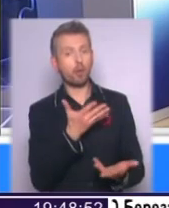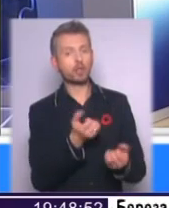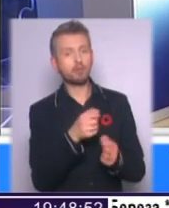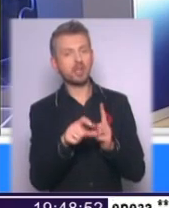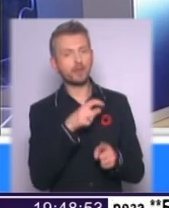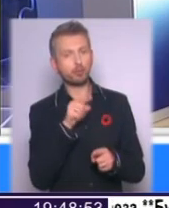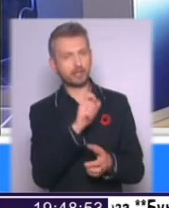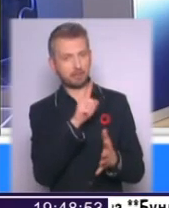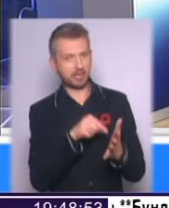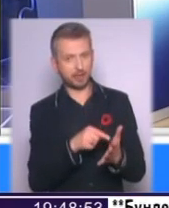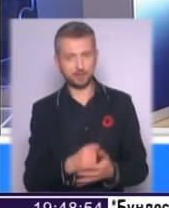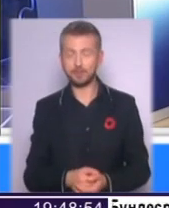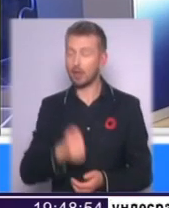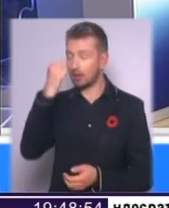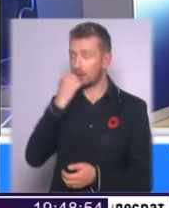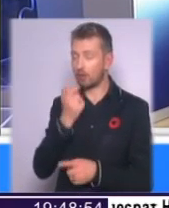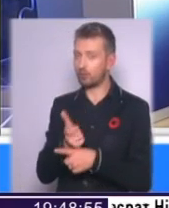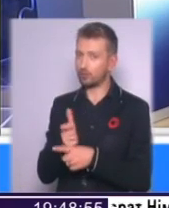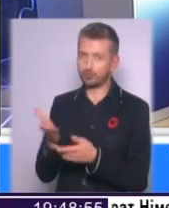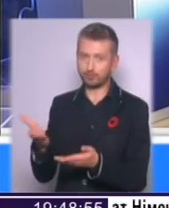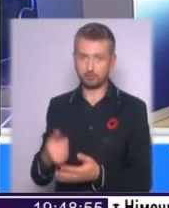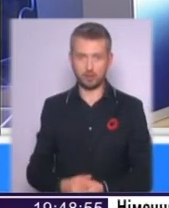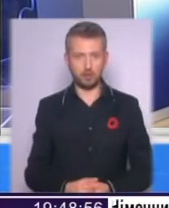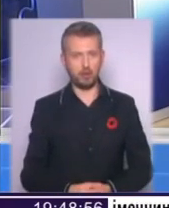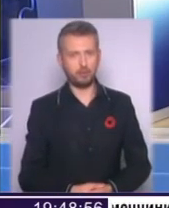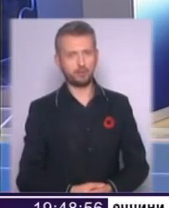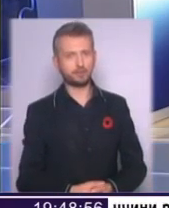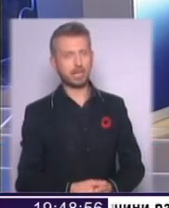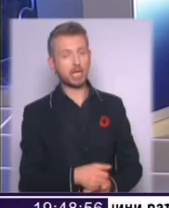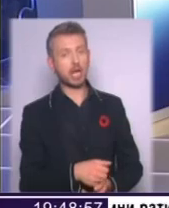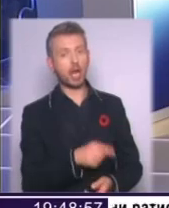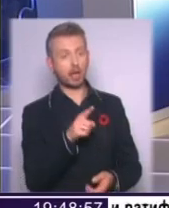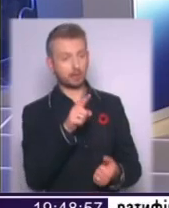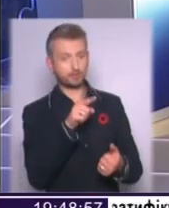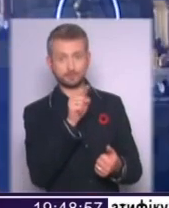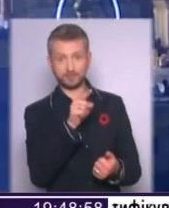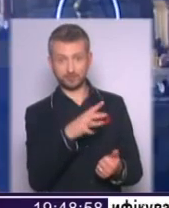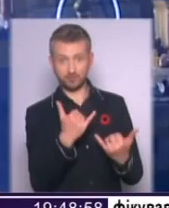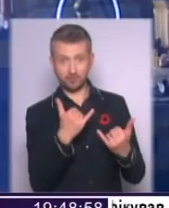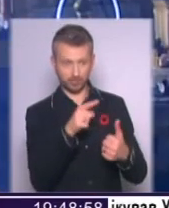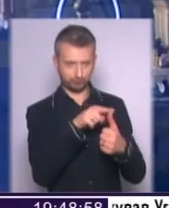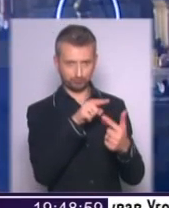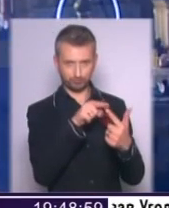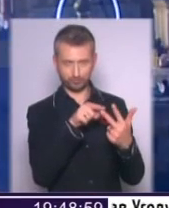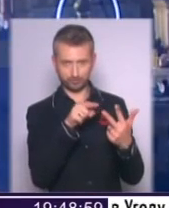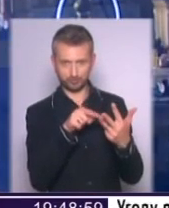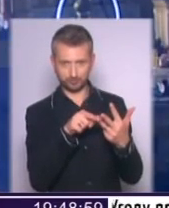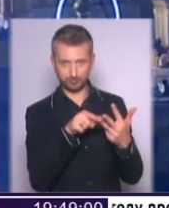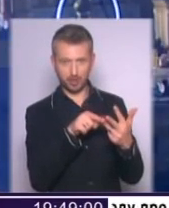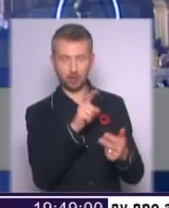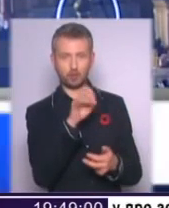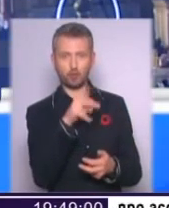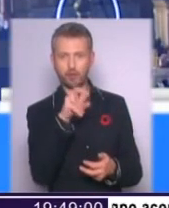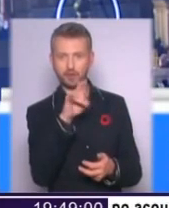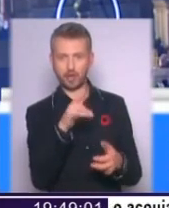відповідь на це питання. Дякуємо дуже. Прошу, будь ласка, пане Андрію. Згадані вами зондеркоманди